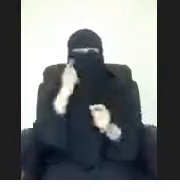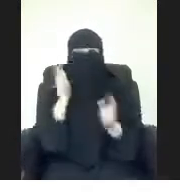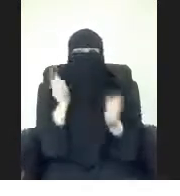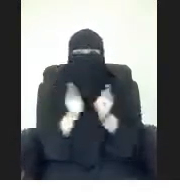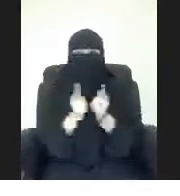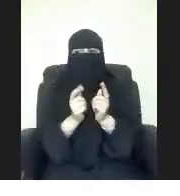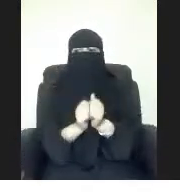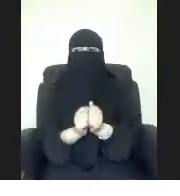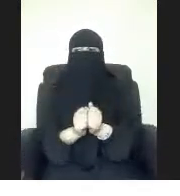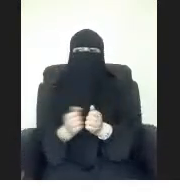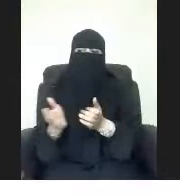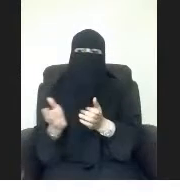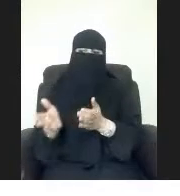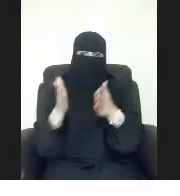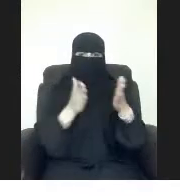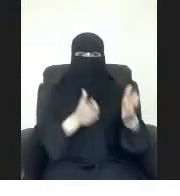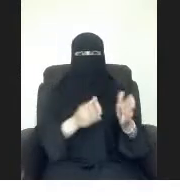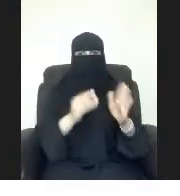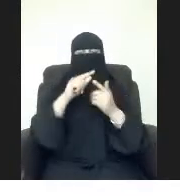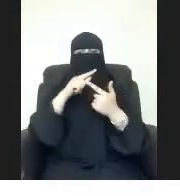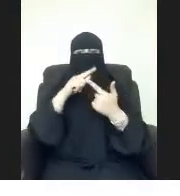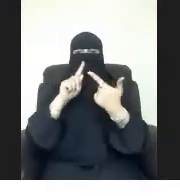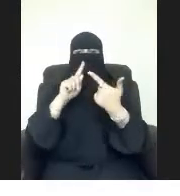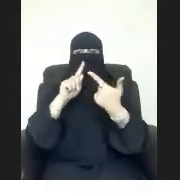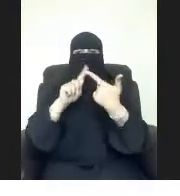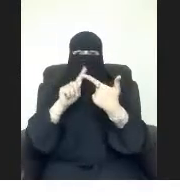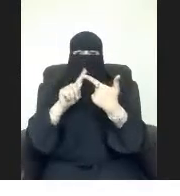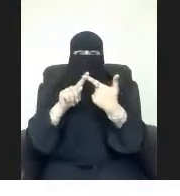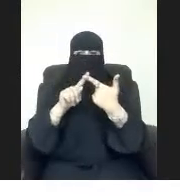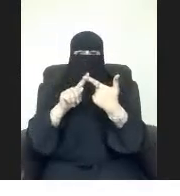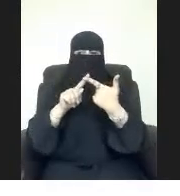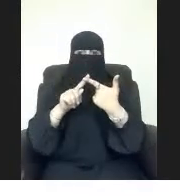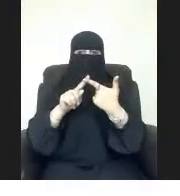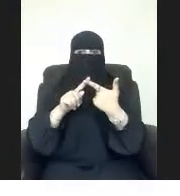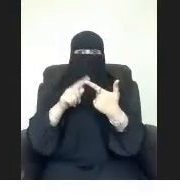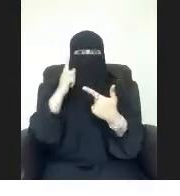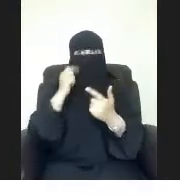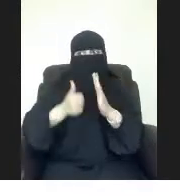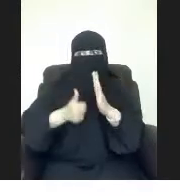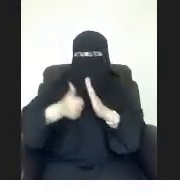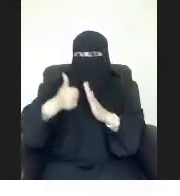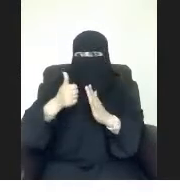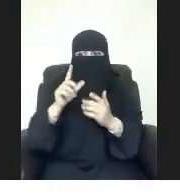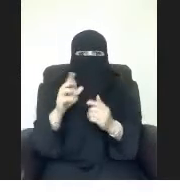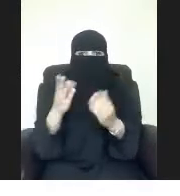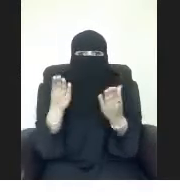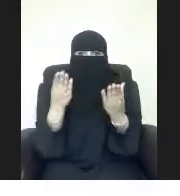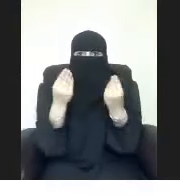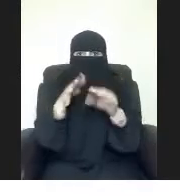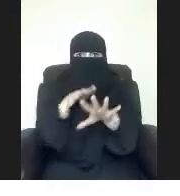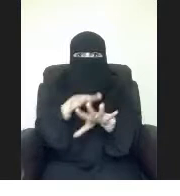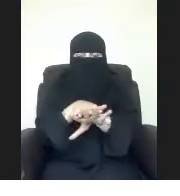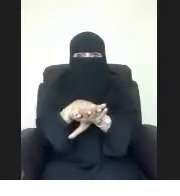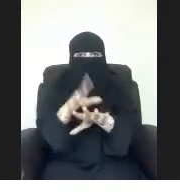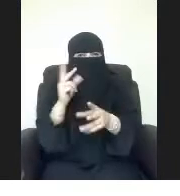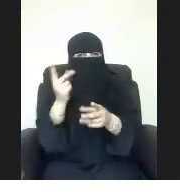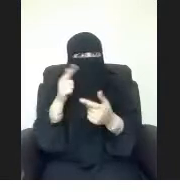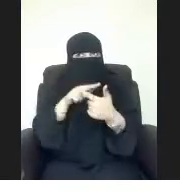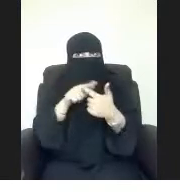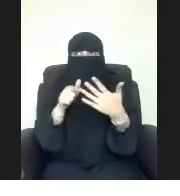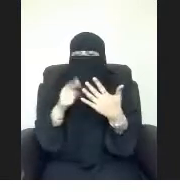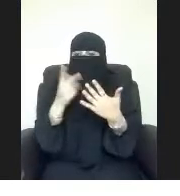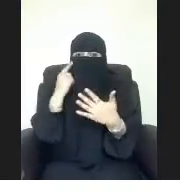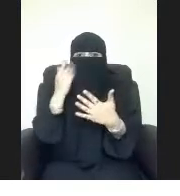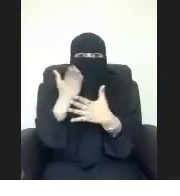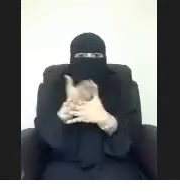المحور الثاني، مبررات التعلم المدمج. لماذا التعلم المدمج؟ هل التعلم الآن لابد أن يكون داخل المدرسة؟ هل التعلم هو حفظ